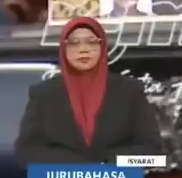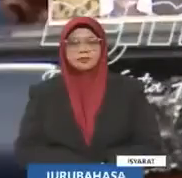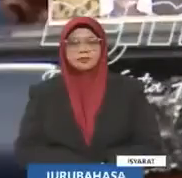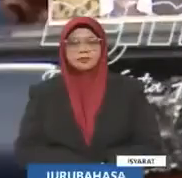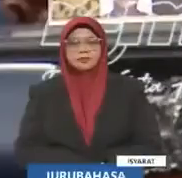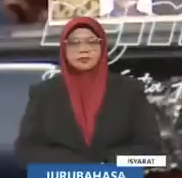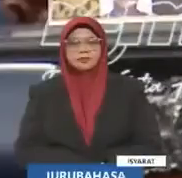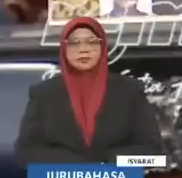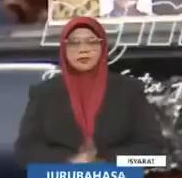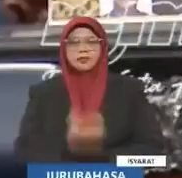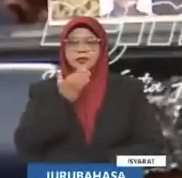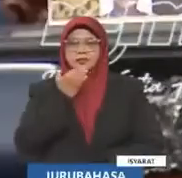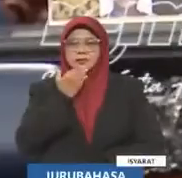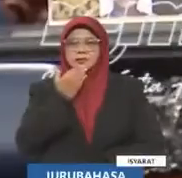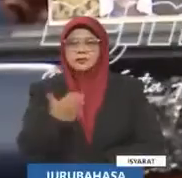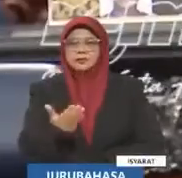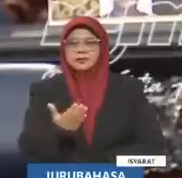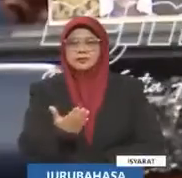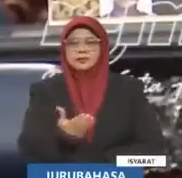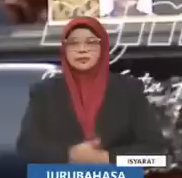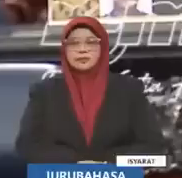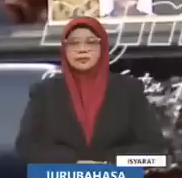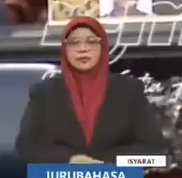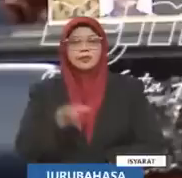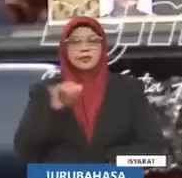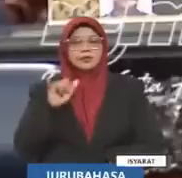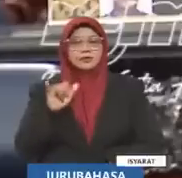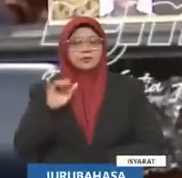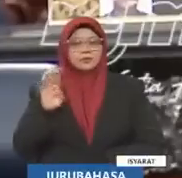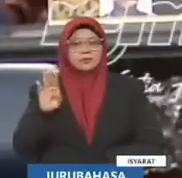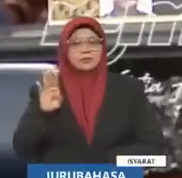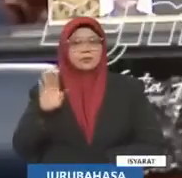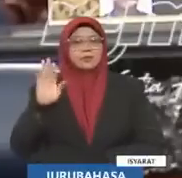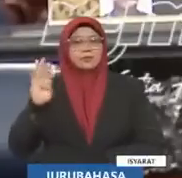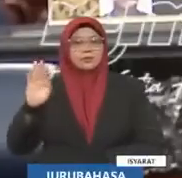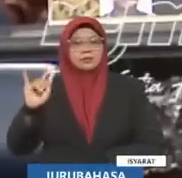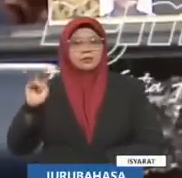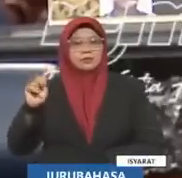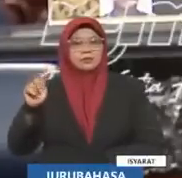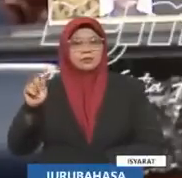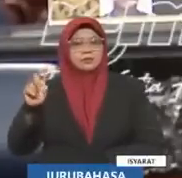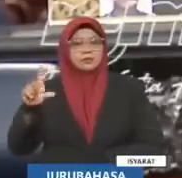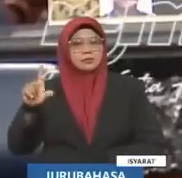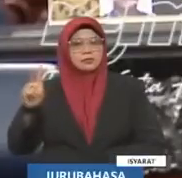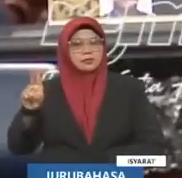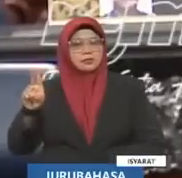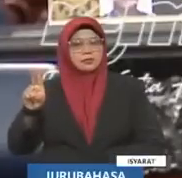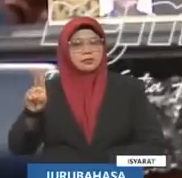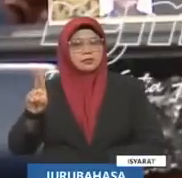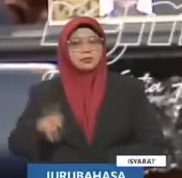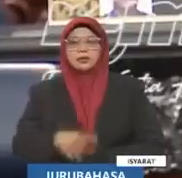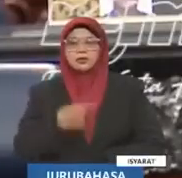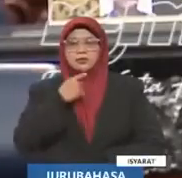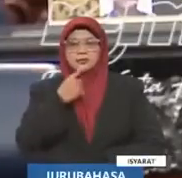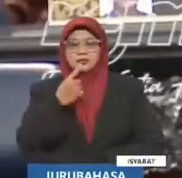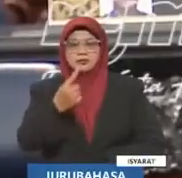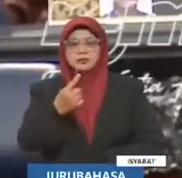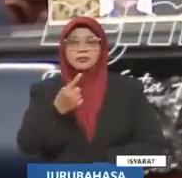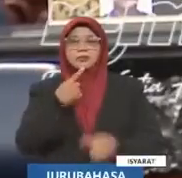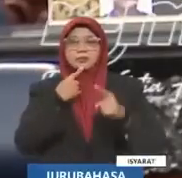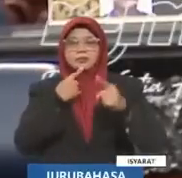hai eh terima kasih kepada jam hormat Bintulu yang sebut